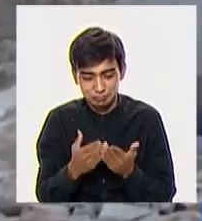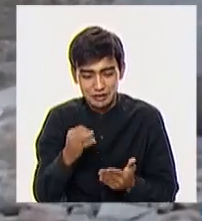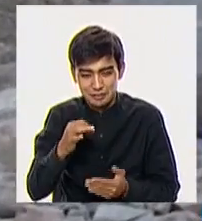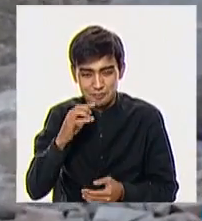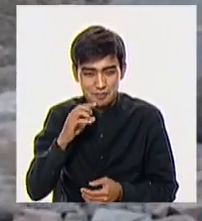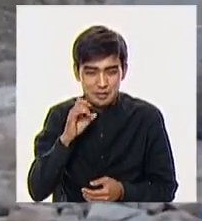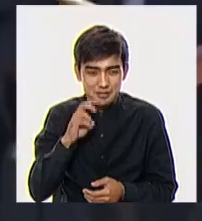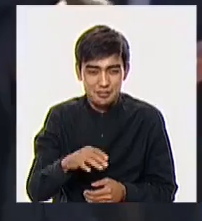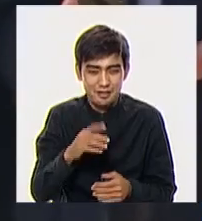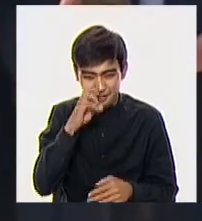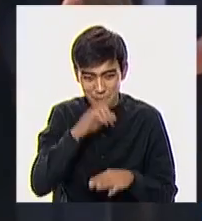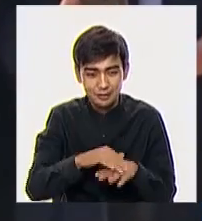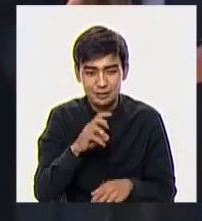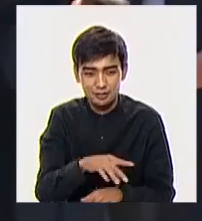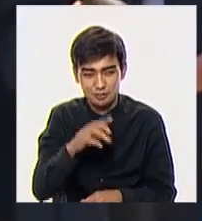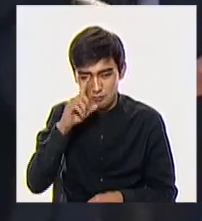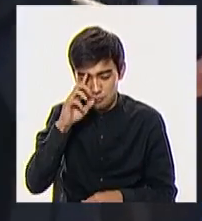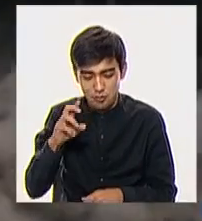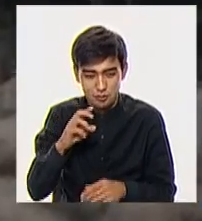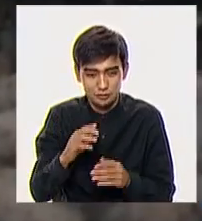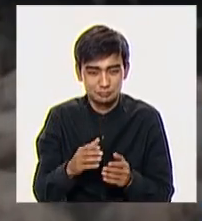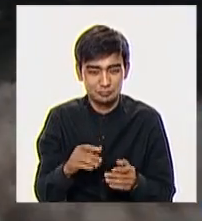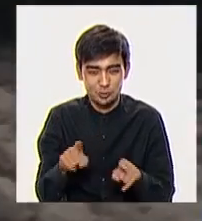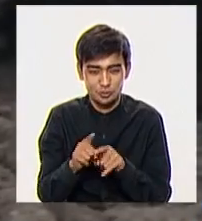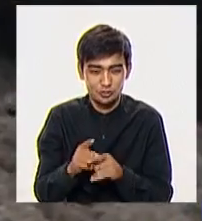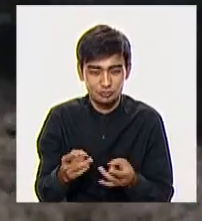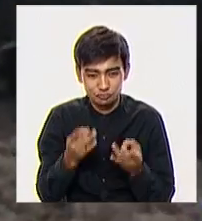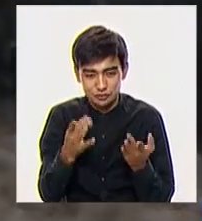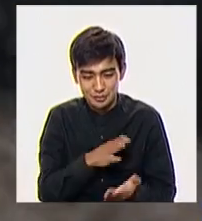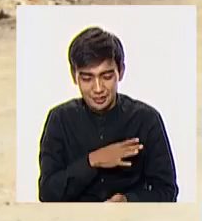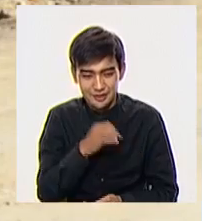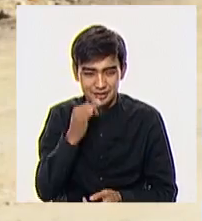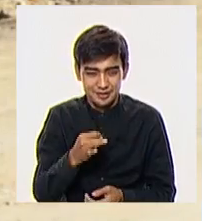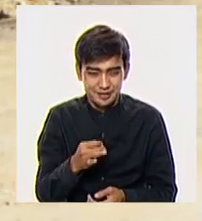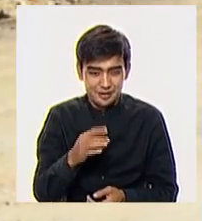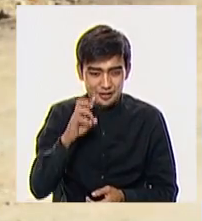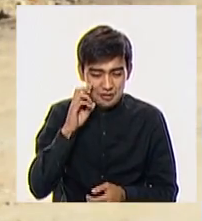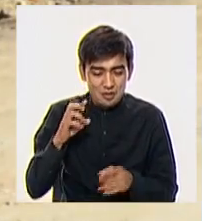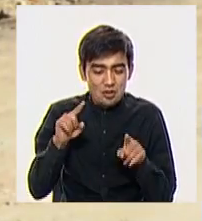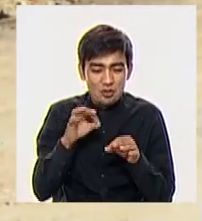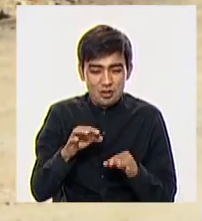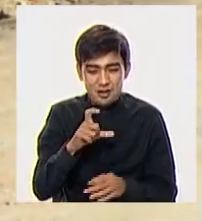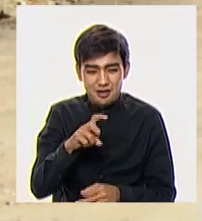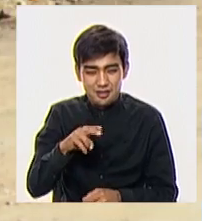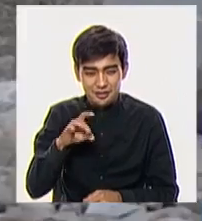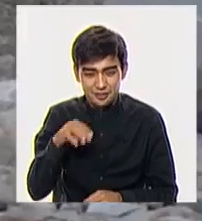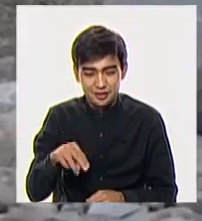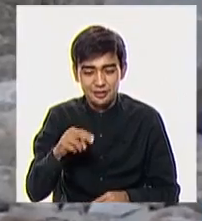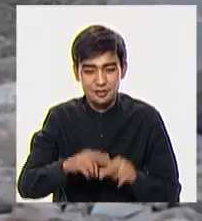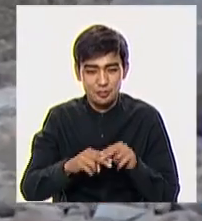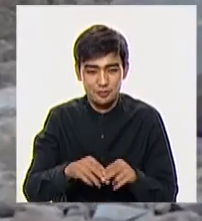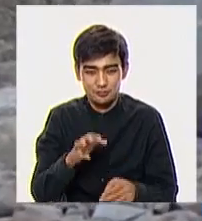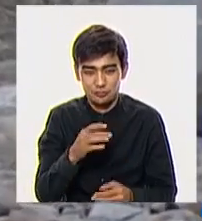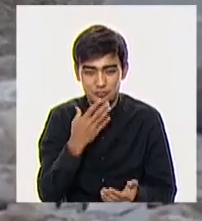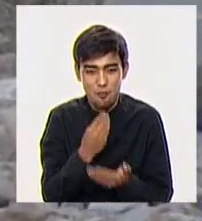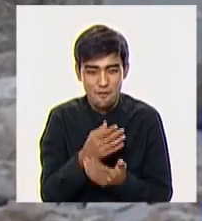емес жаратушыдан көмек сұрады. Ақтақиясын киген имам қарақошқарды құрбандыққа шалып, таңертең тебірене ЛРТ құрылысының уақытылы